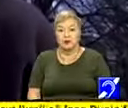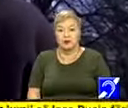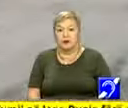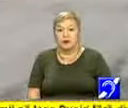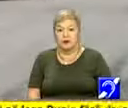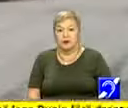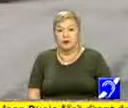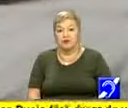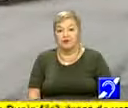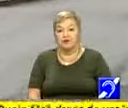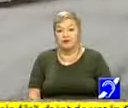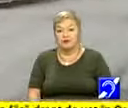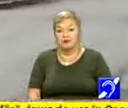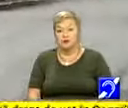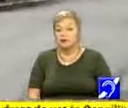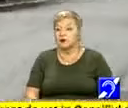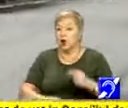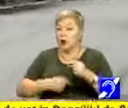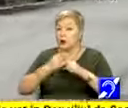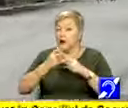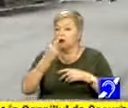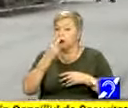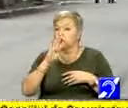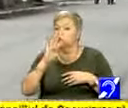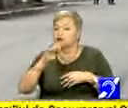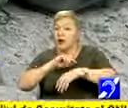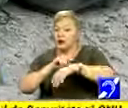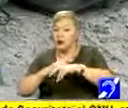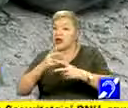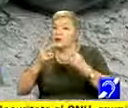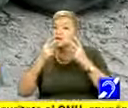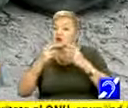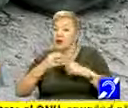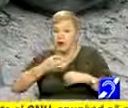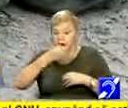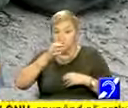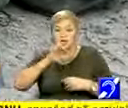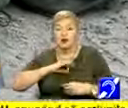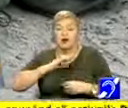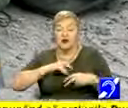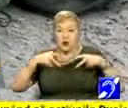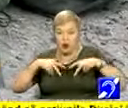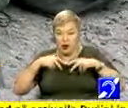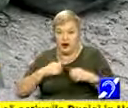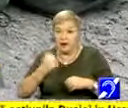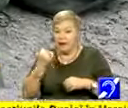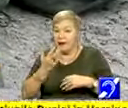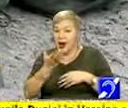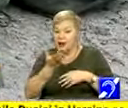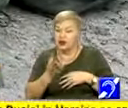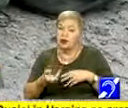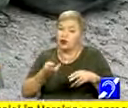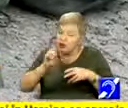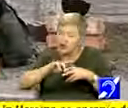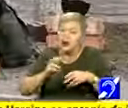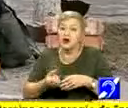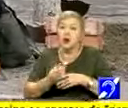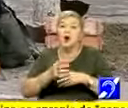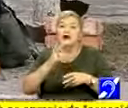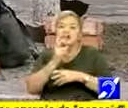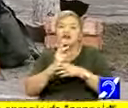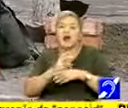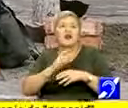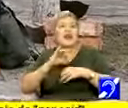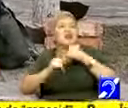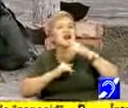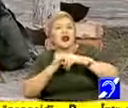find here. Urmează 24 de ore cruciale, a declarat președintele Zelenski, care a cerut din nou statelor occidentale să-și